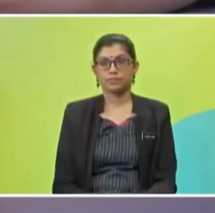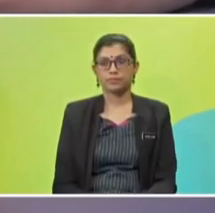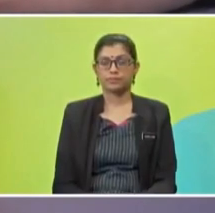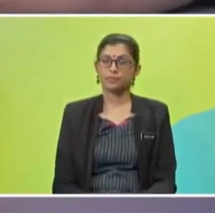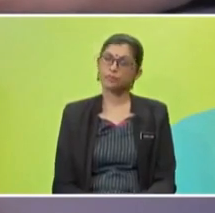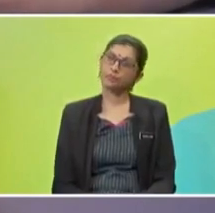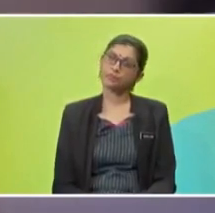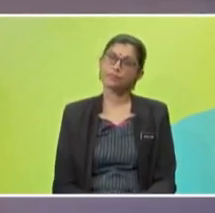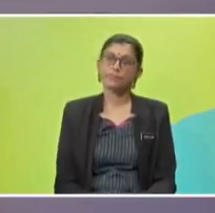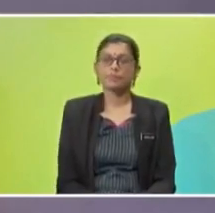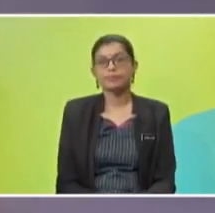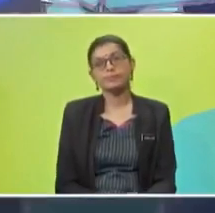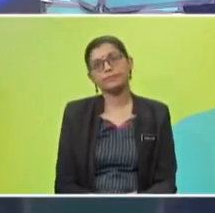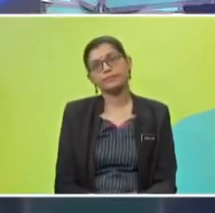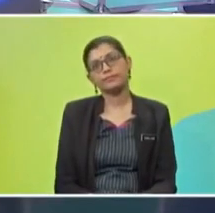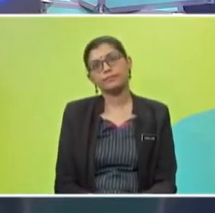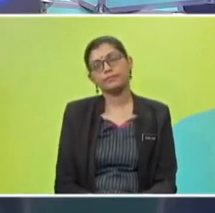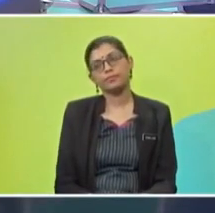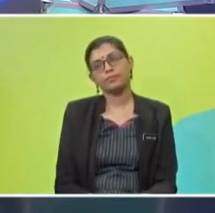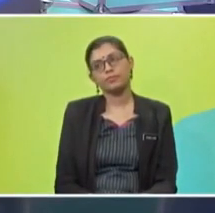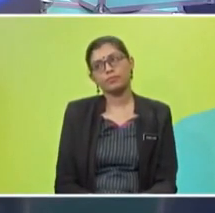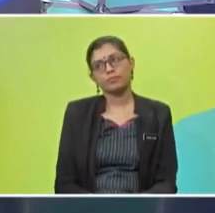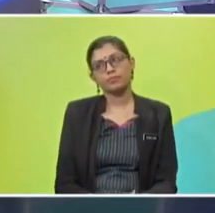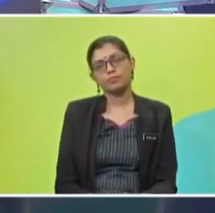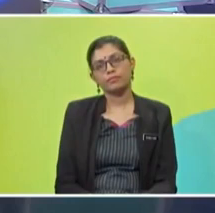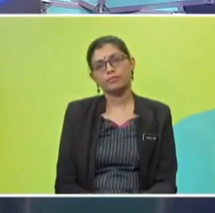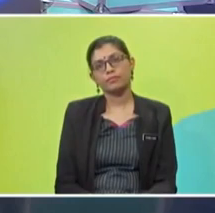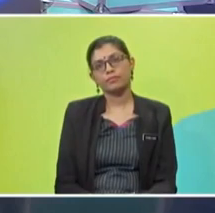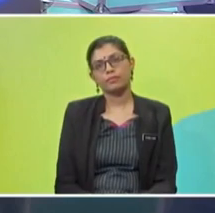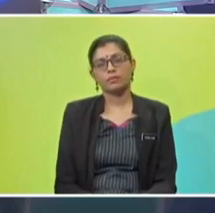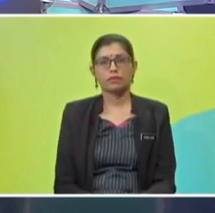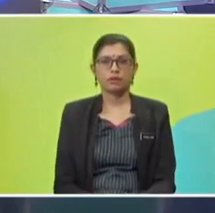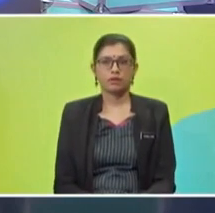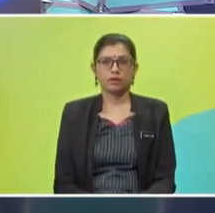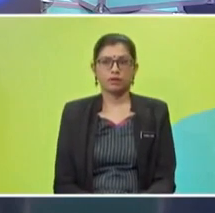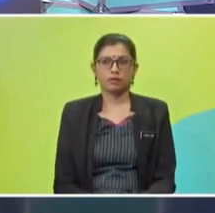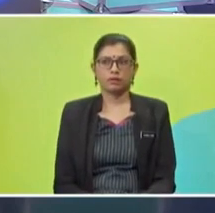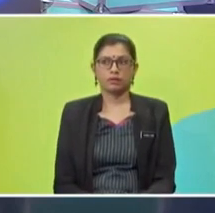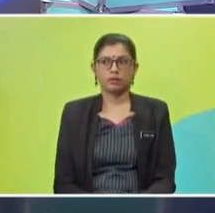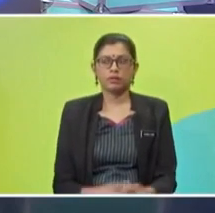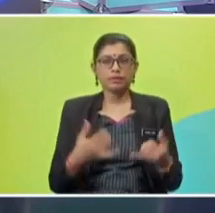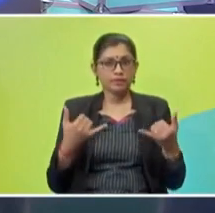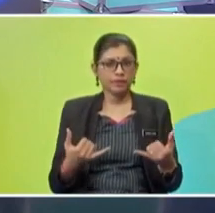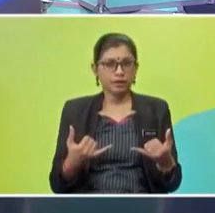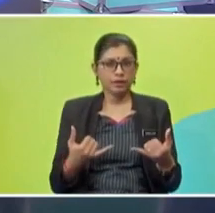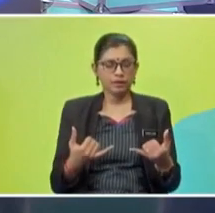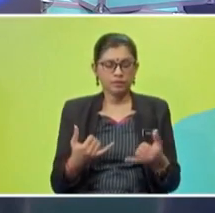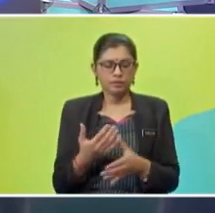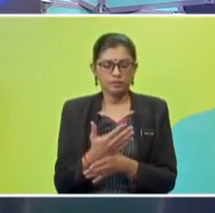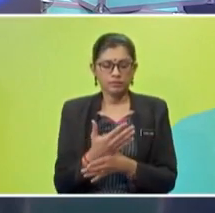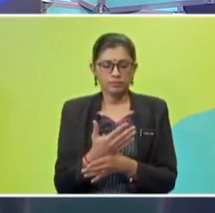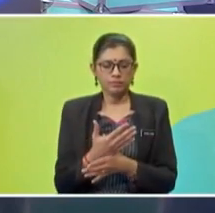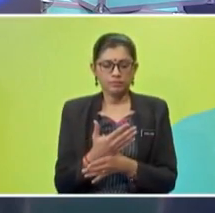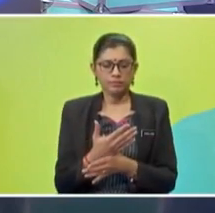oke oke oke angin pandai-pandai sekarang Abah givenchy